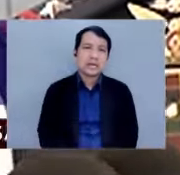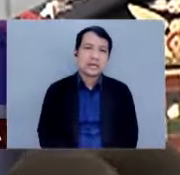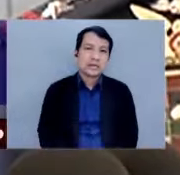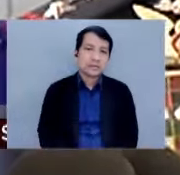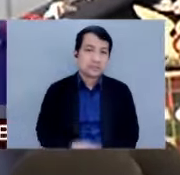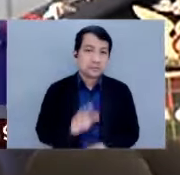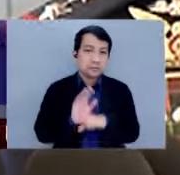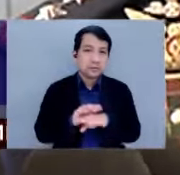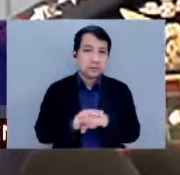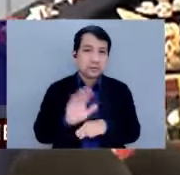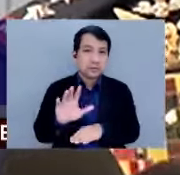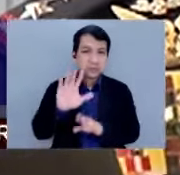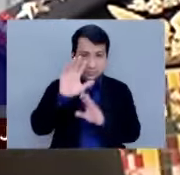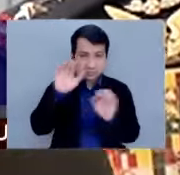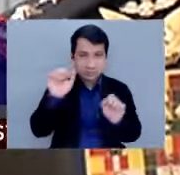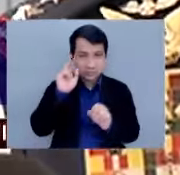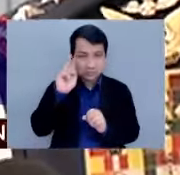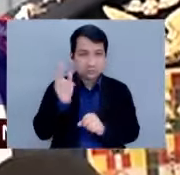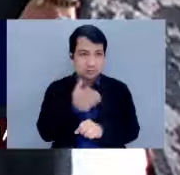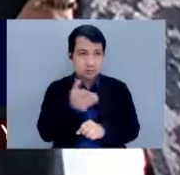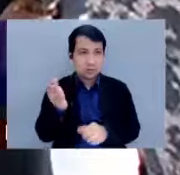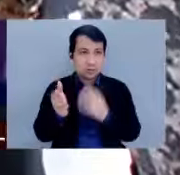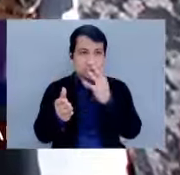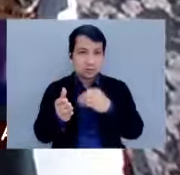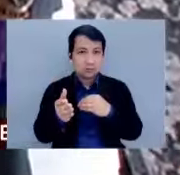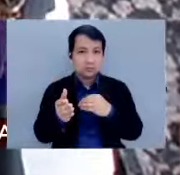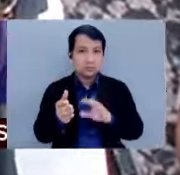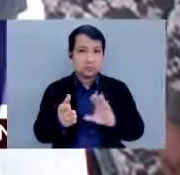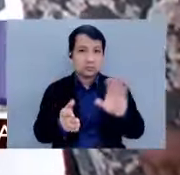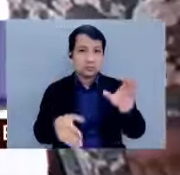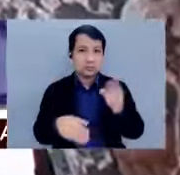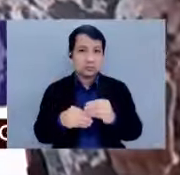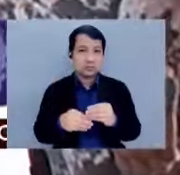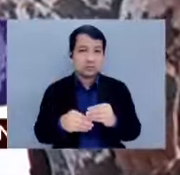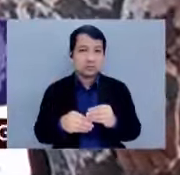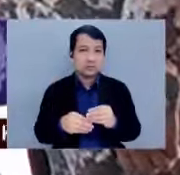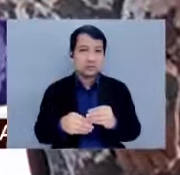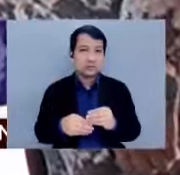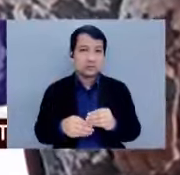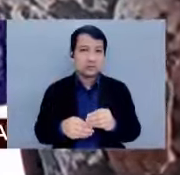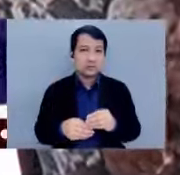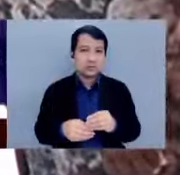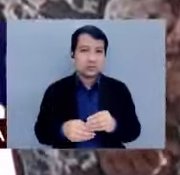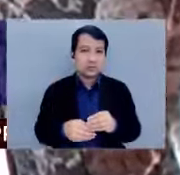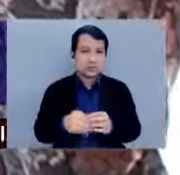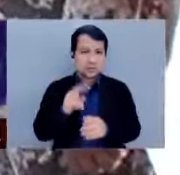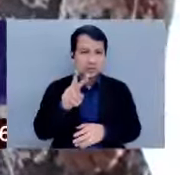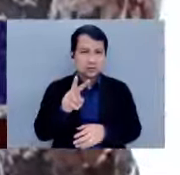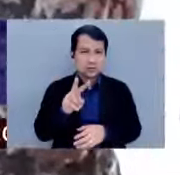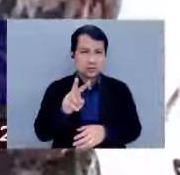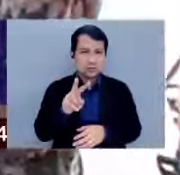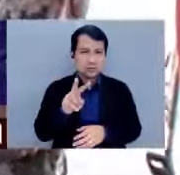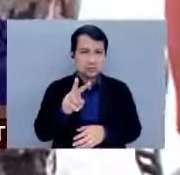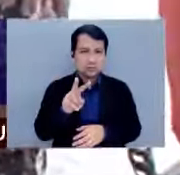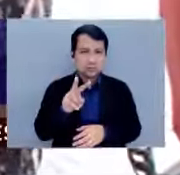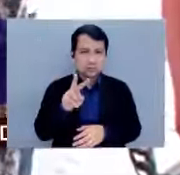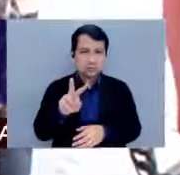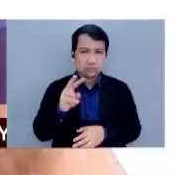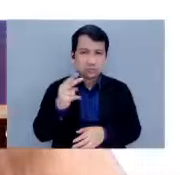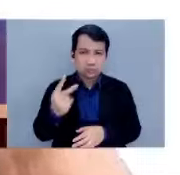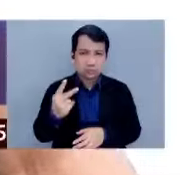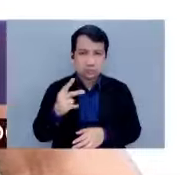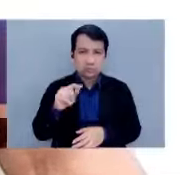Pangulong Bongbong Marcos sa mga sindikatong nasa likod ng halos 2 toneladang shabu na nasabat sa Alitagtag, Batangas